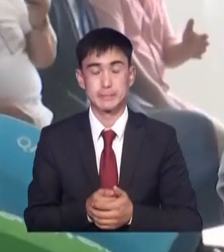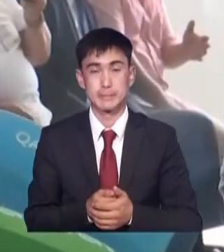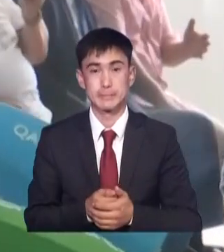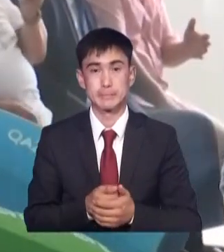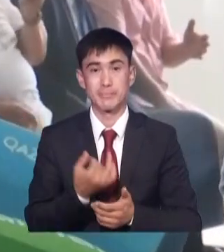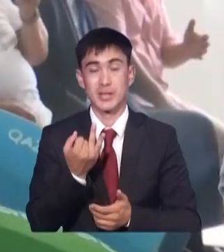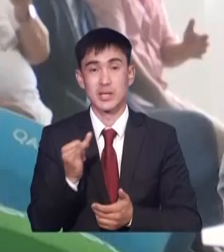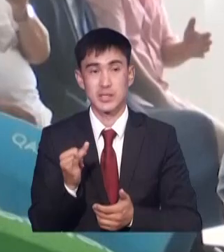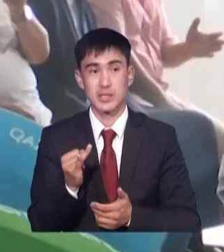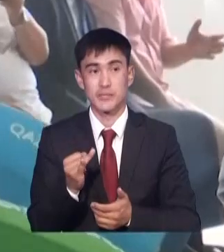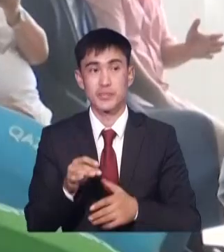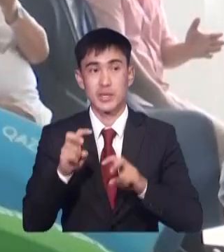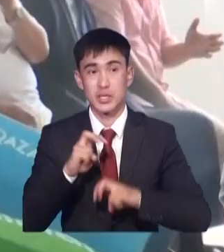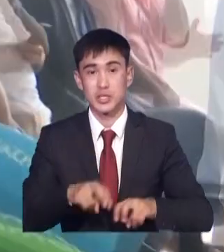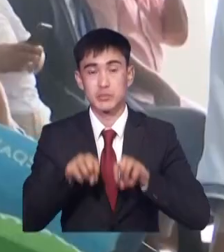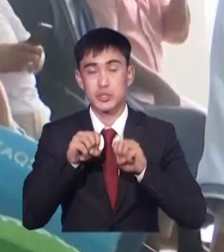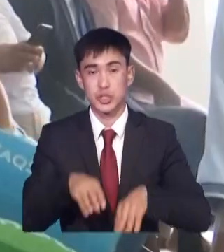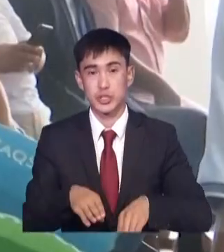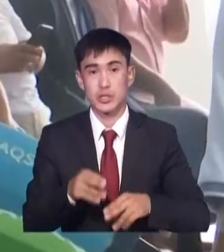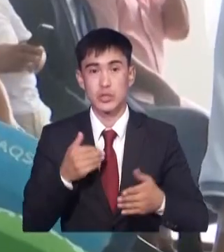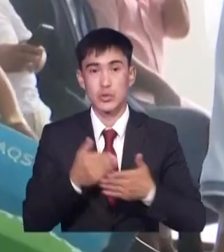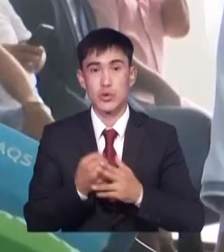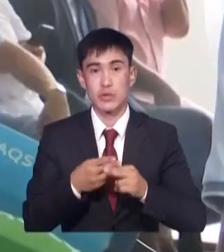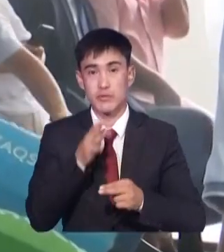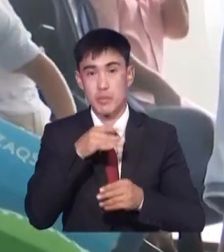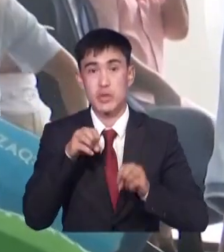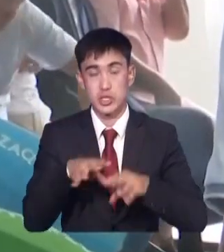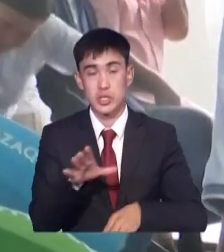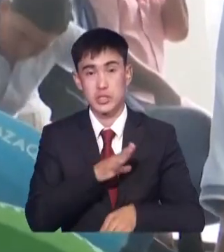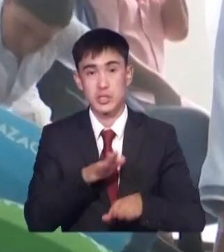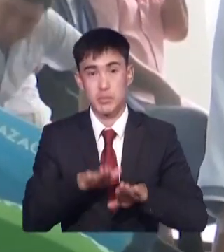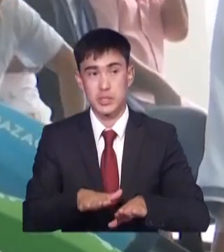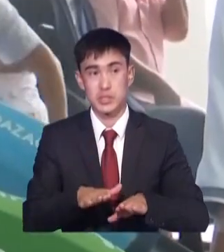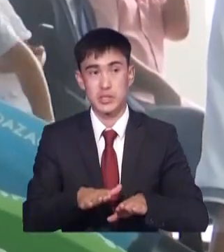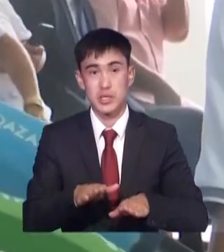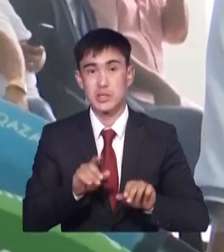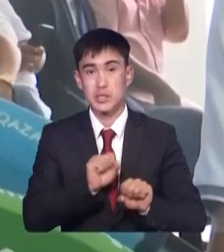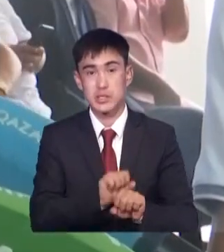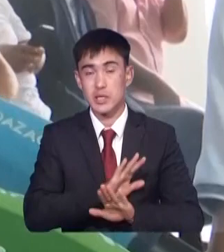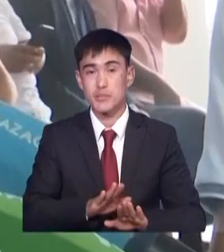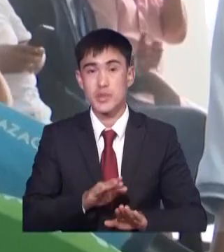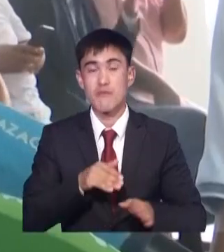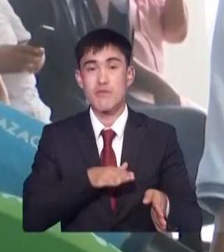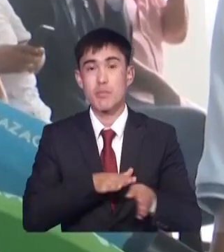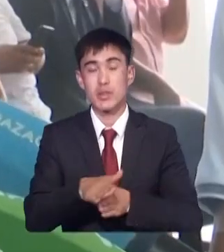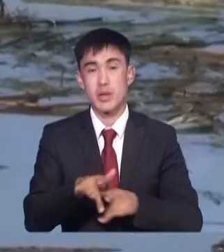руководителей. И ищем решение. До этого времени все решалось, мы на месте не стоим, выполняем предохранные мероприятия.